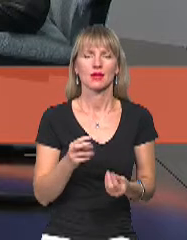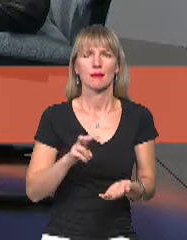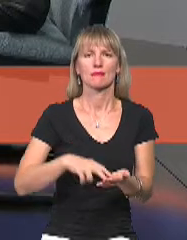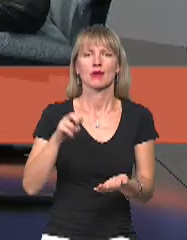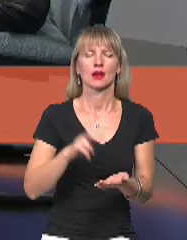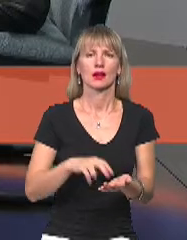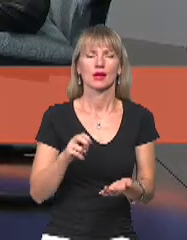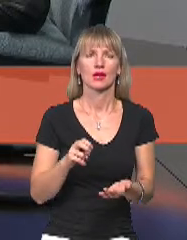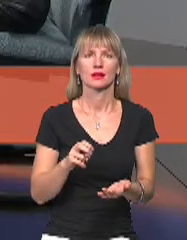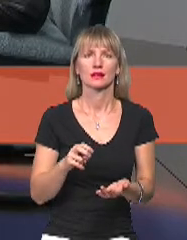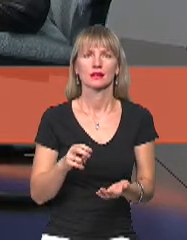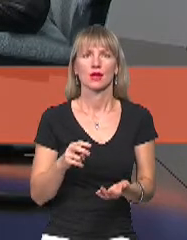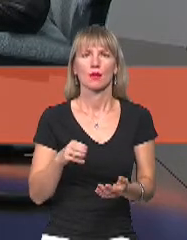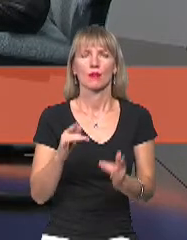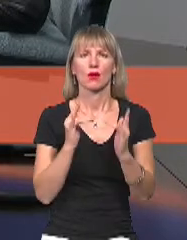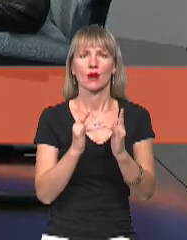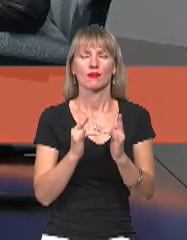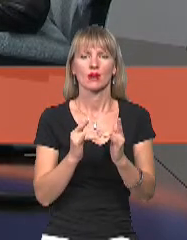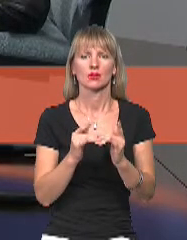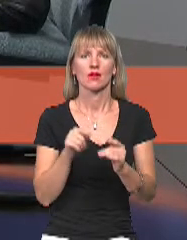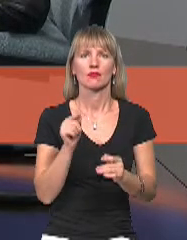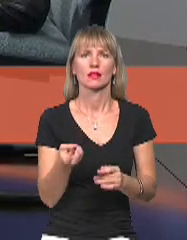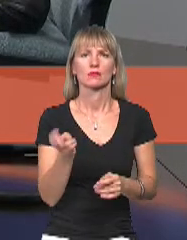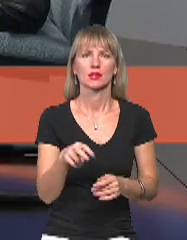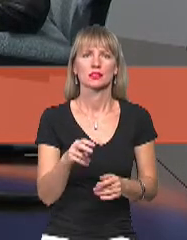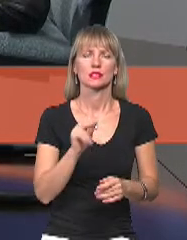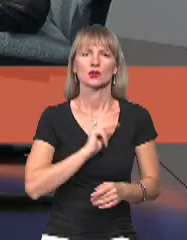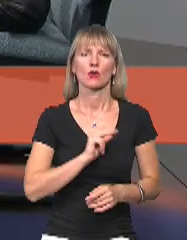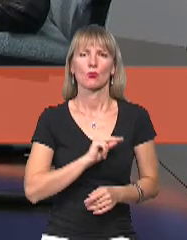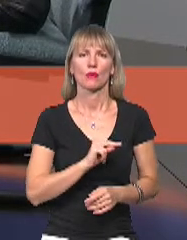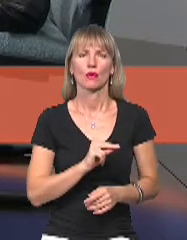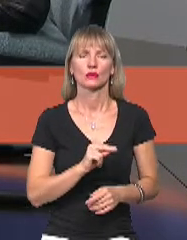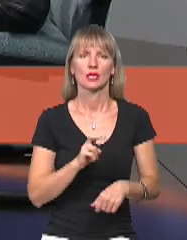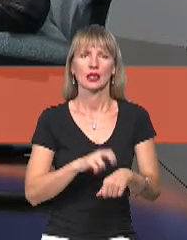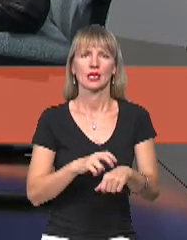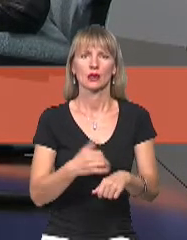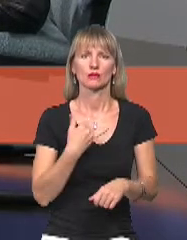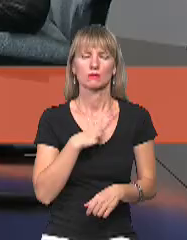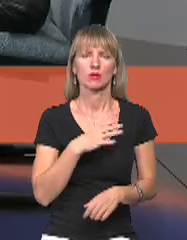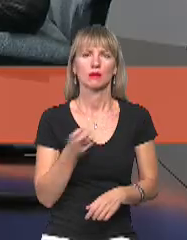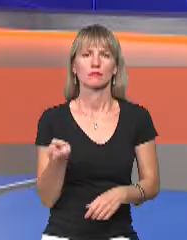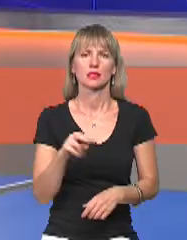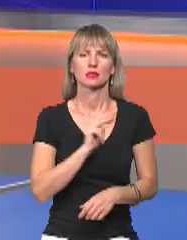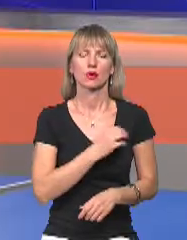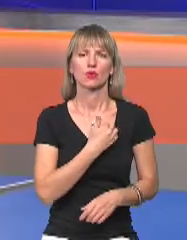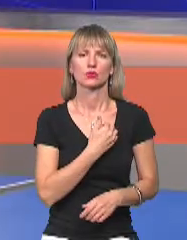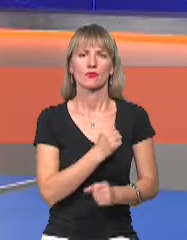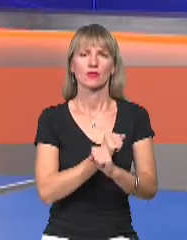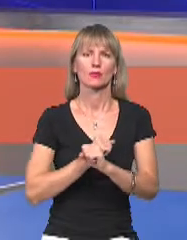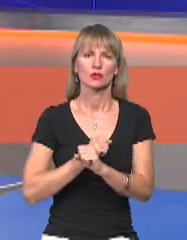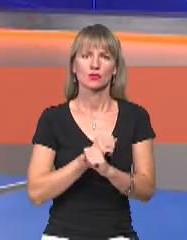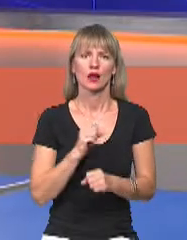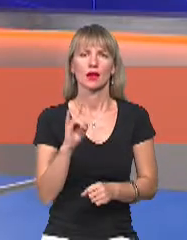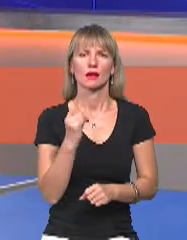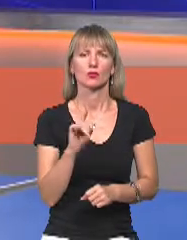по кроваті, а вона прийшла з роботи, лікарка у нас була така, прийшла з роботи, вона хоче відпочивати,